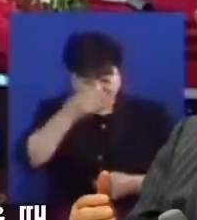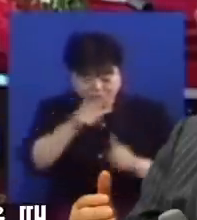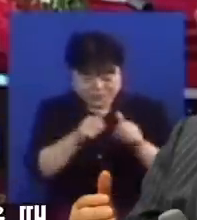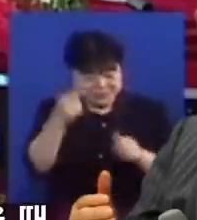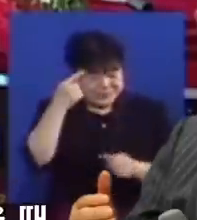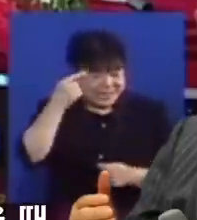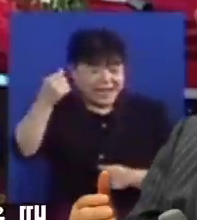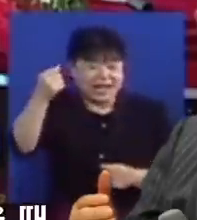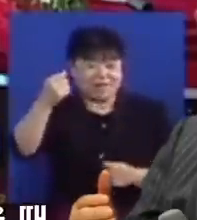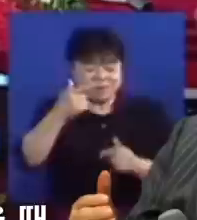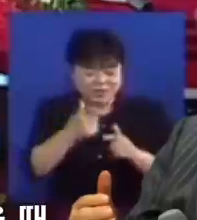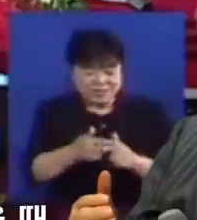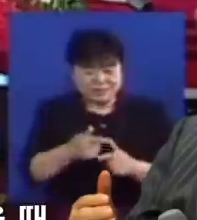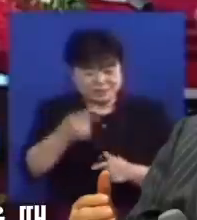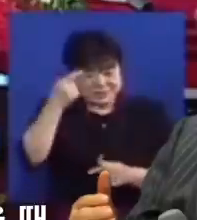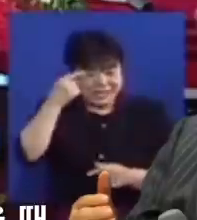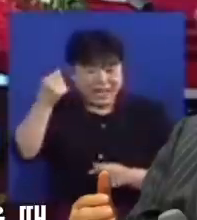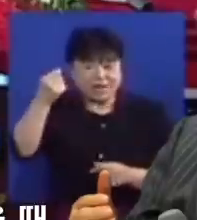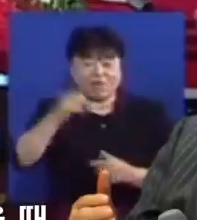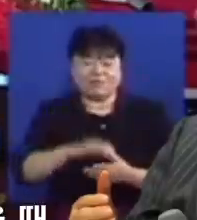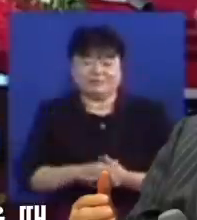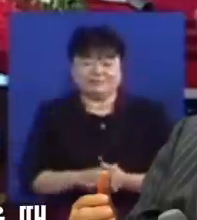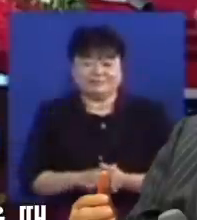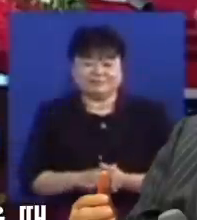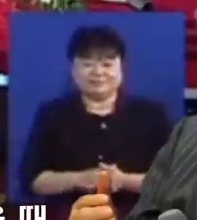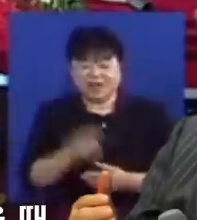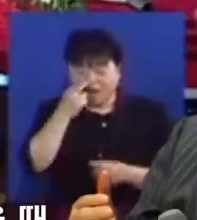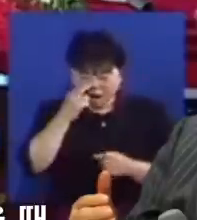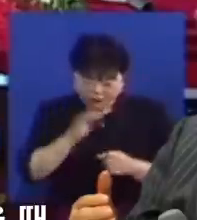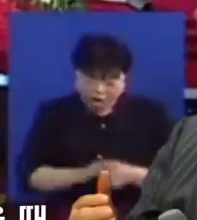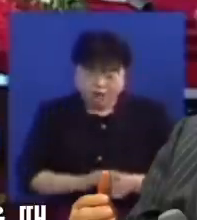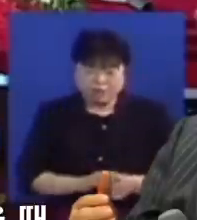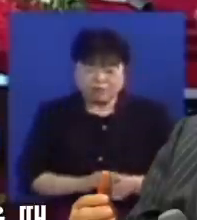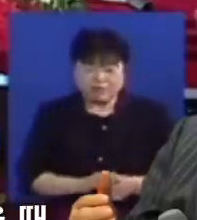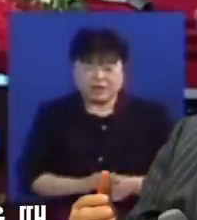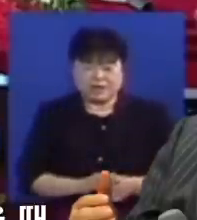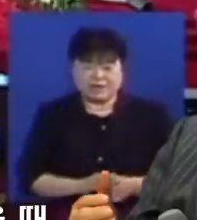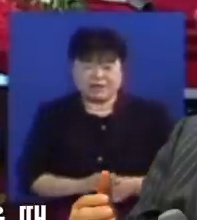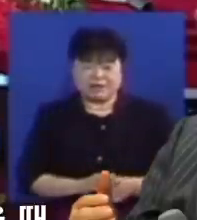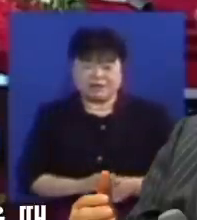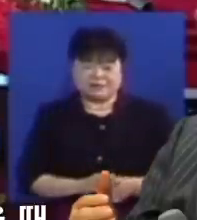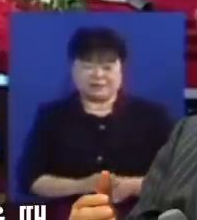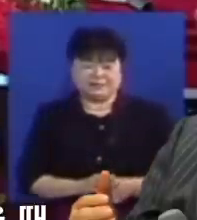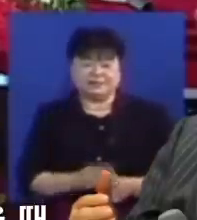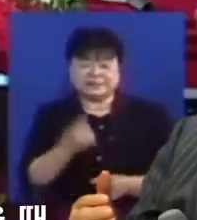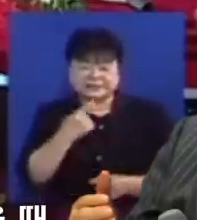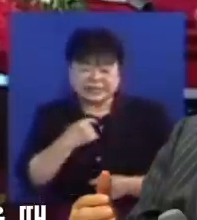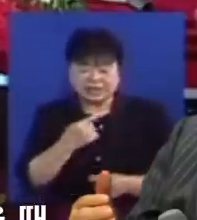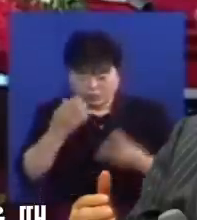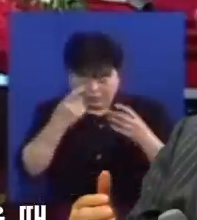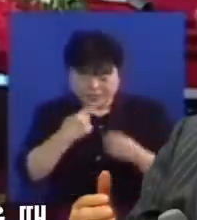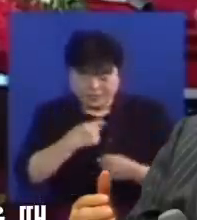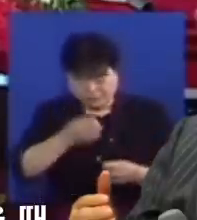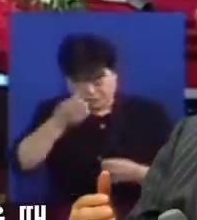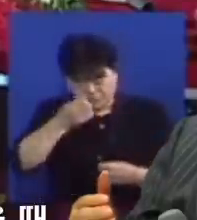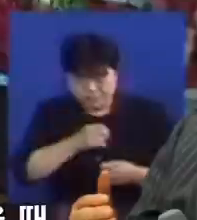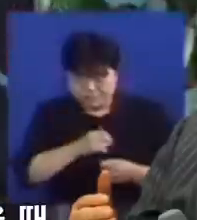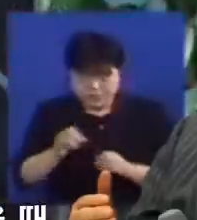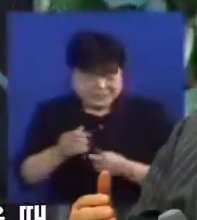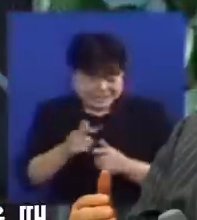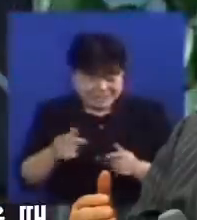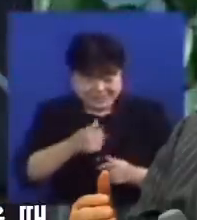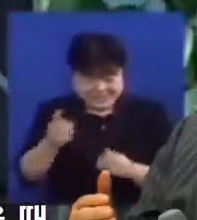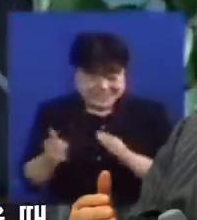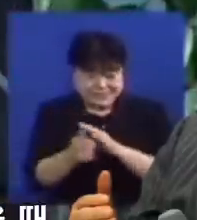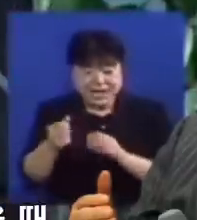보고 예수님을 보고 억울한 운명을 덮으시고 고통을 당하더라도 꿈을 버리지 않고 희망을 갖고